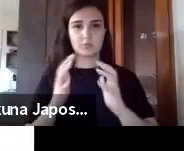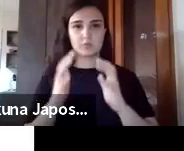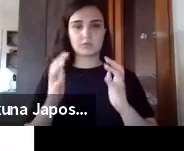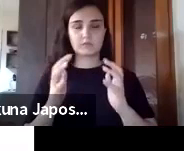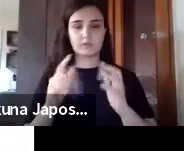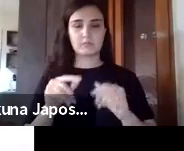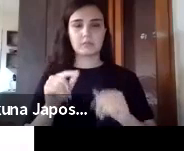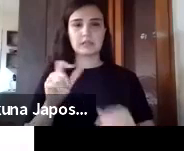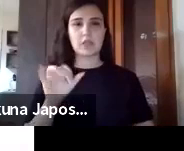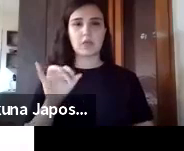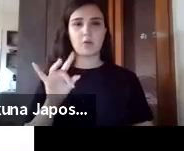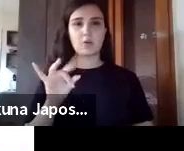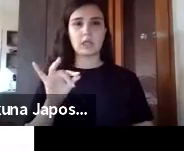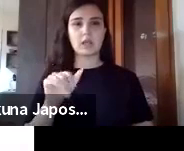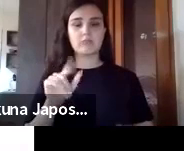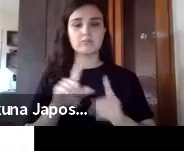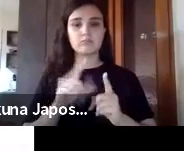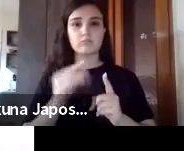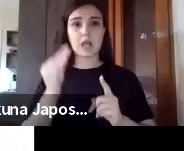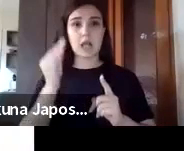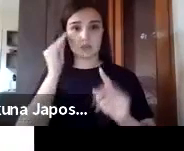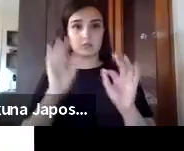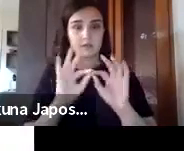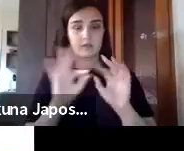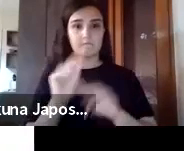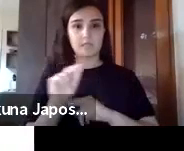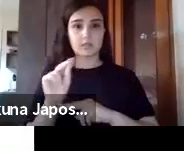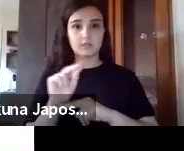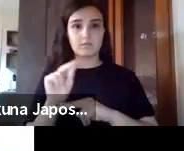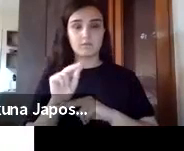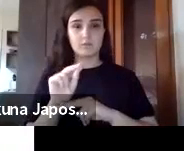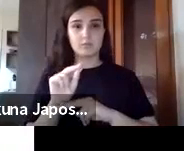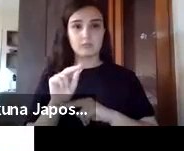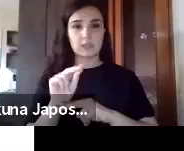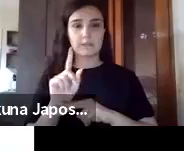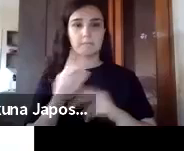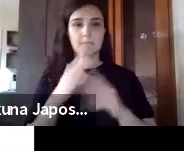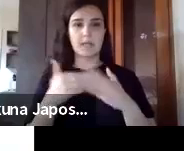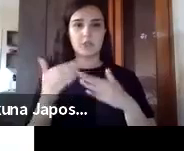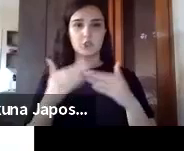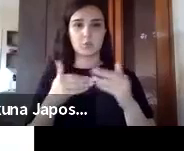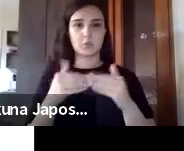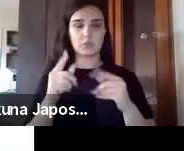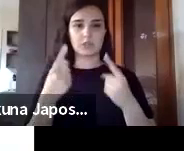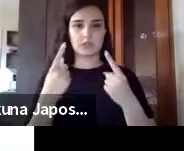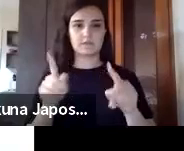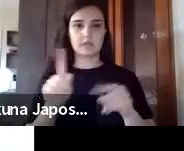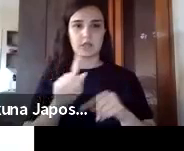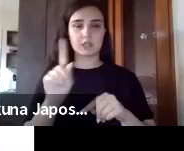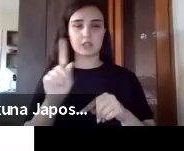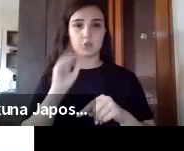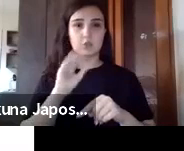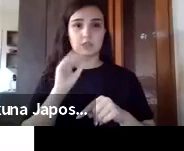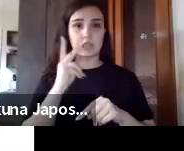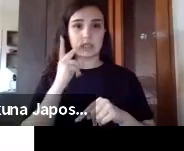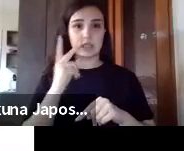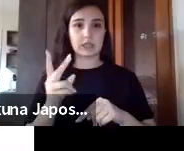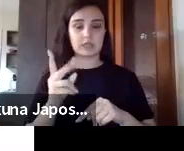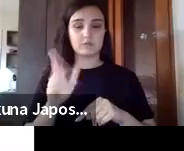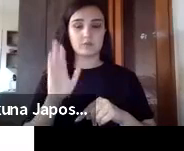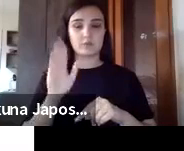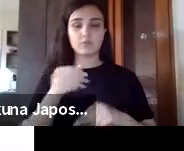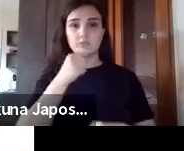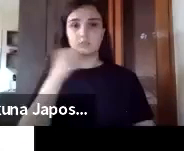უნდა თეორიულად ჩვენ მას მივაწოდოთ და ესე ვასწავლოთ, პრაქტიკულად ის სხვა რაღაცას, როდესაც ხედავს, რომ